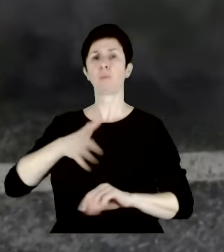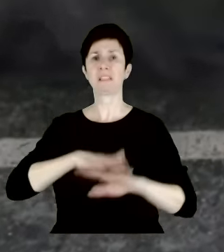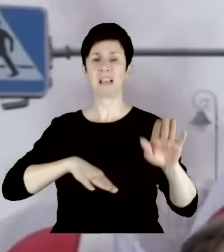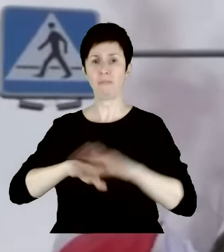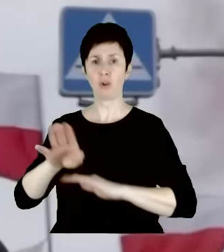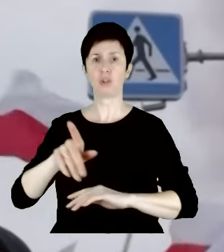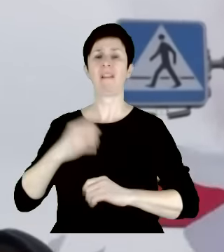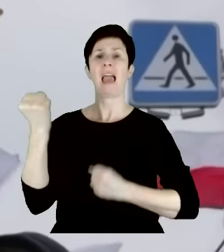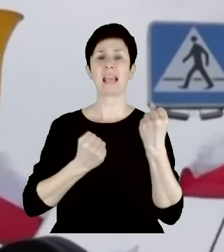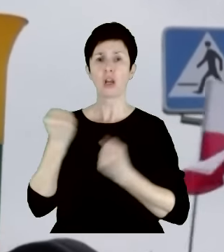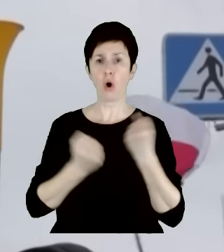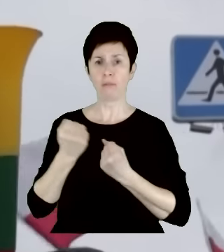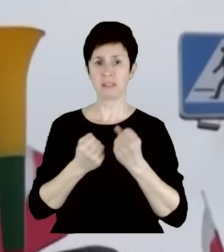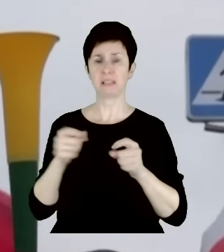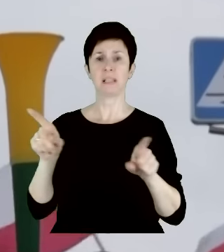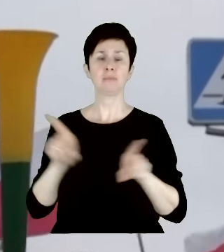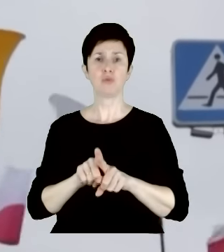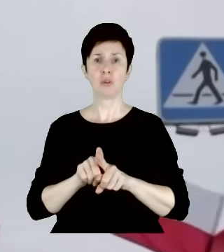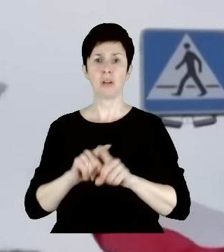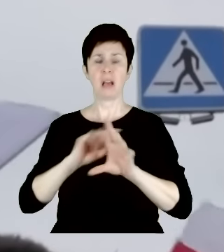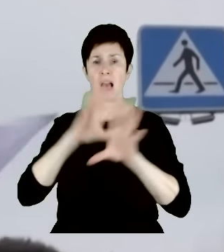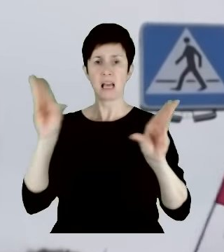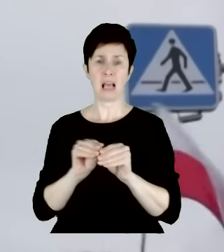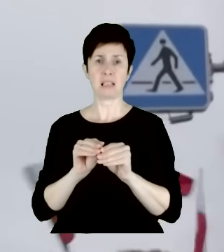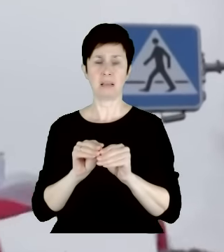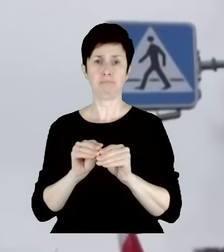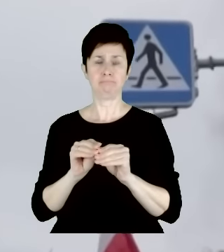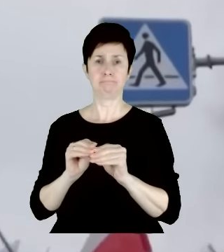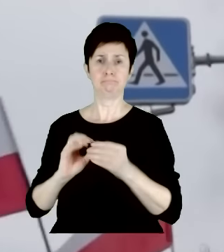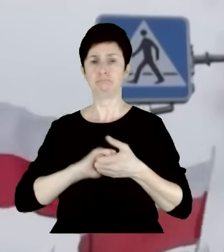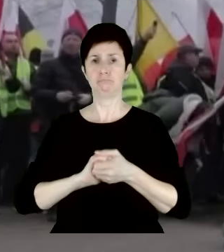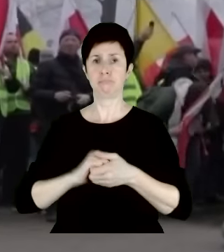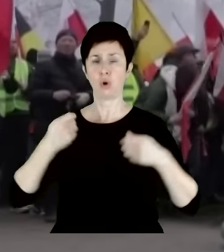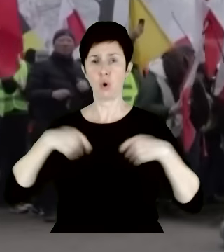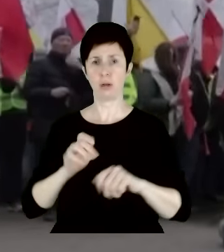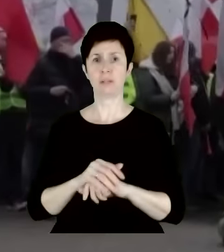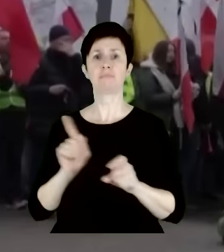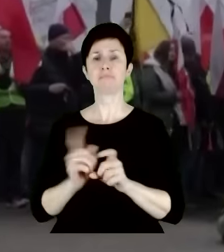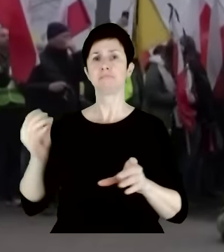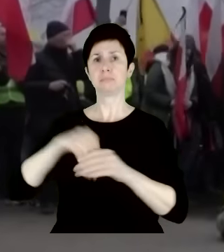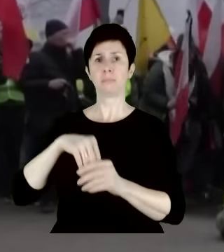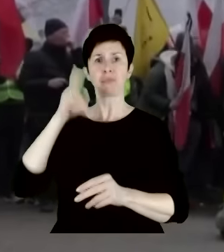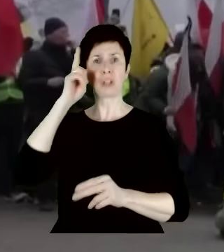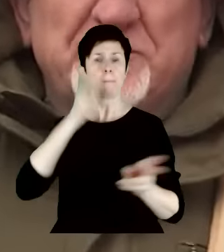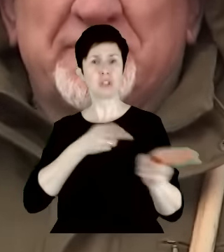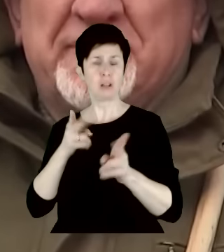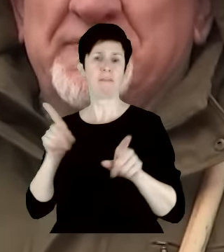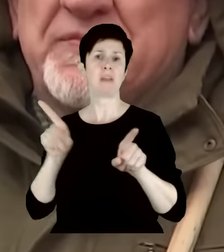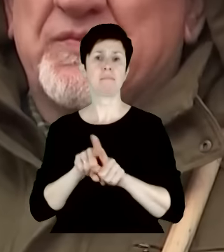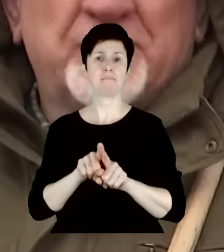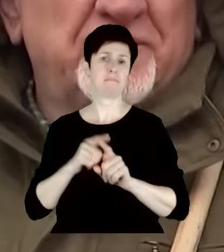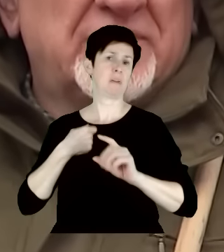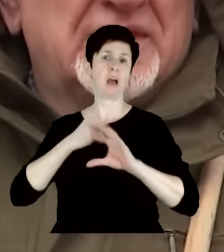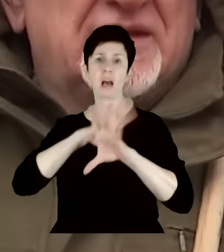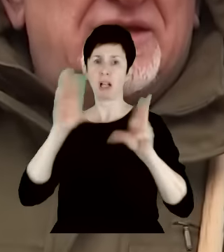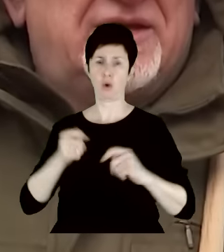zawodowi kierowcy, którzy są razem z rolnikami. Do protestów rolników masowo dołączyli również myśliwi. Jesteśmy z rolnikami zawsze, w